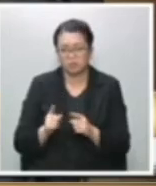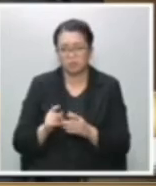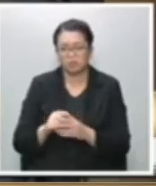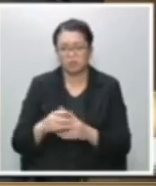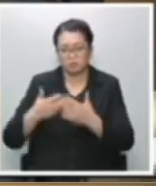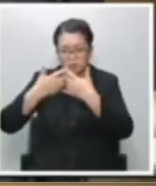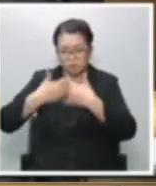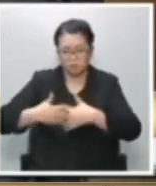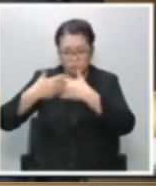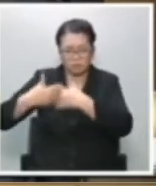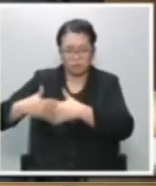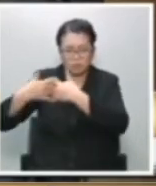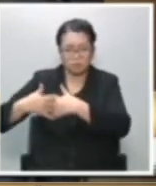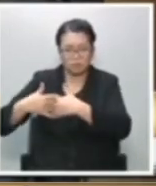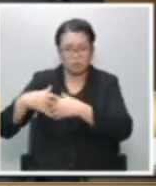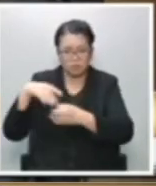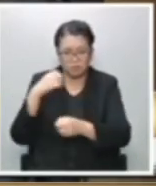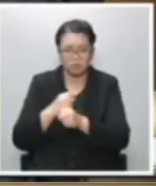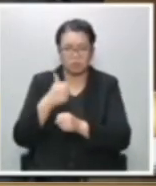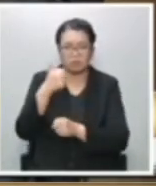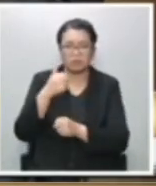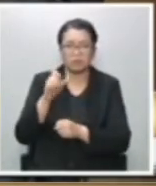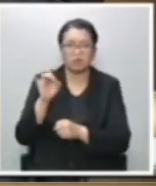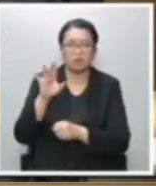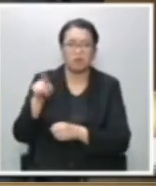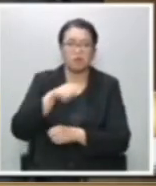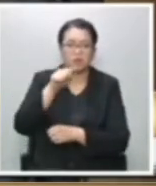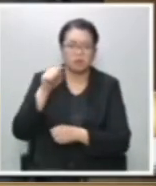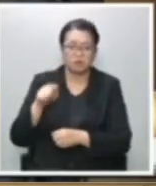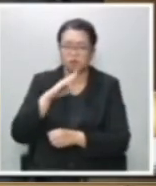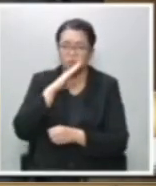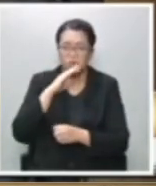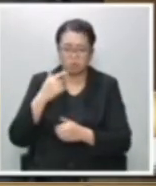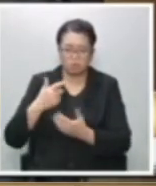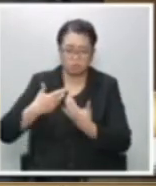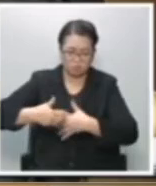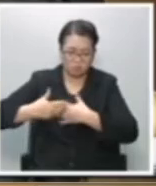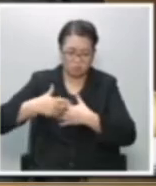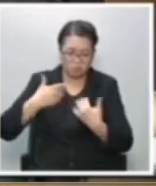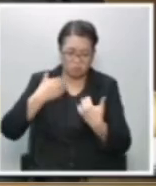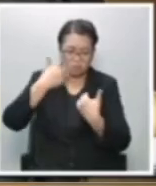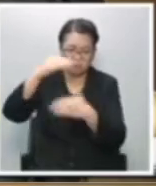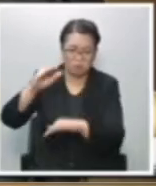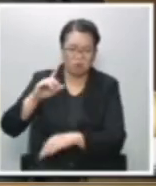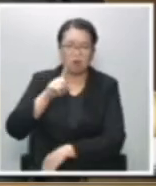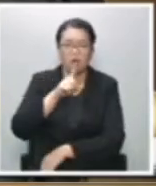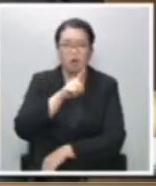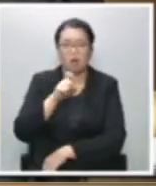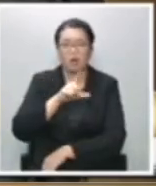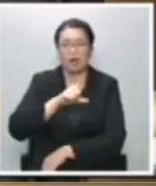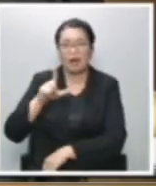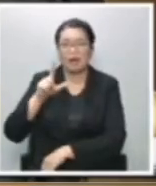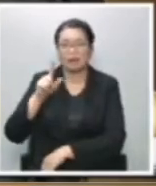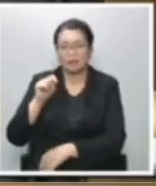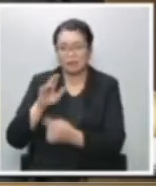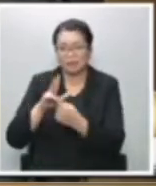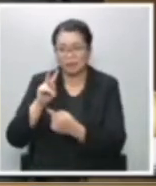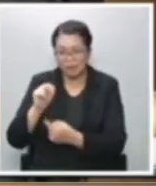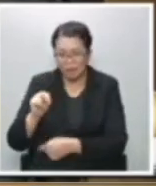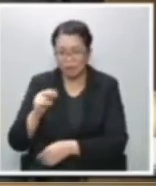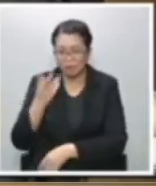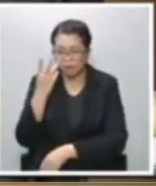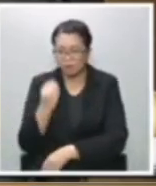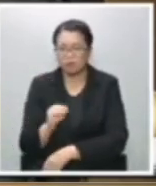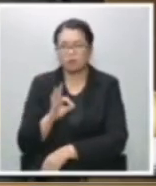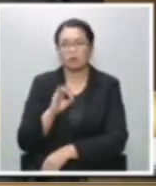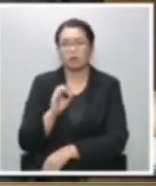มาจาก 100% หรือ 60% เขาเคยขายได้100กว่าล้านตันเหลือ90ล้านตันเนี่ยอันนี้เนี่ย